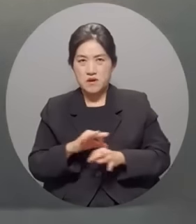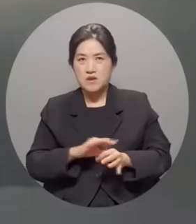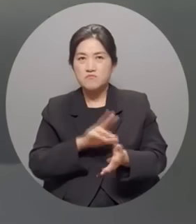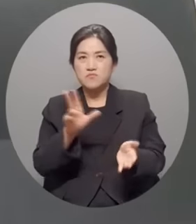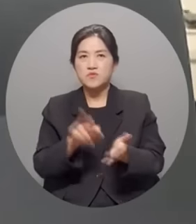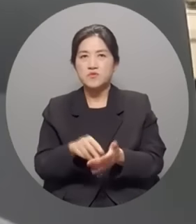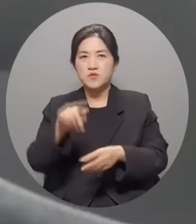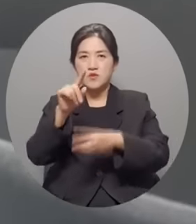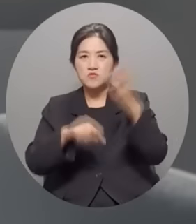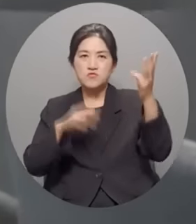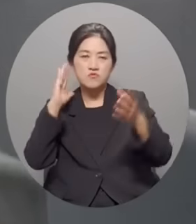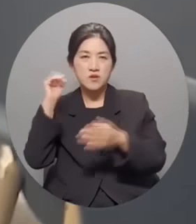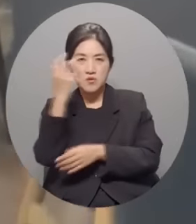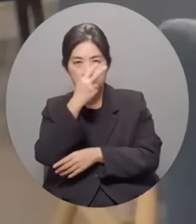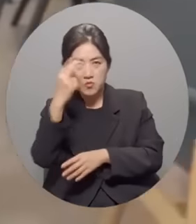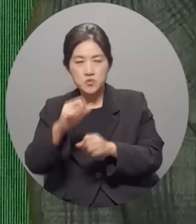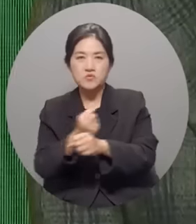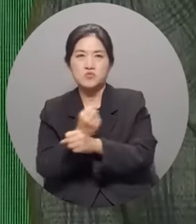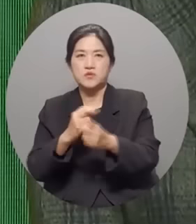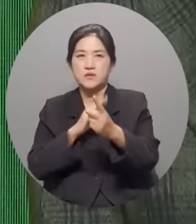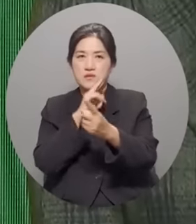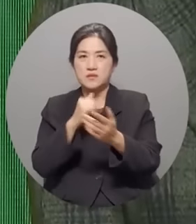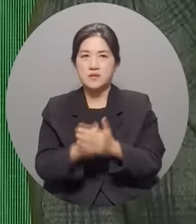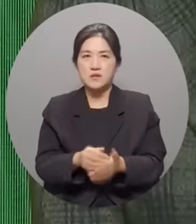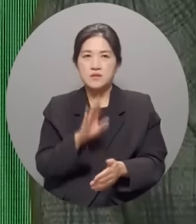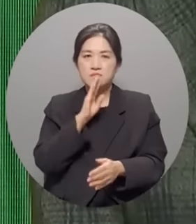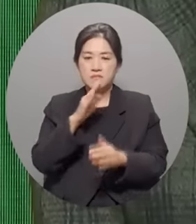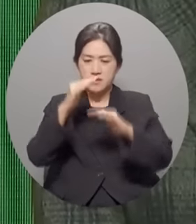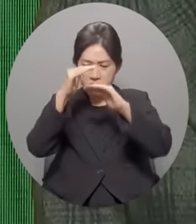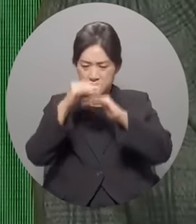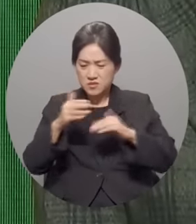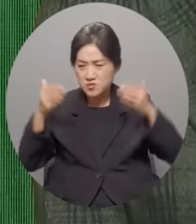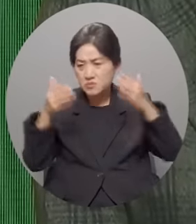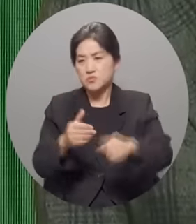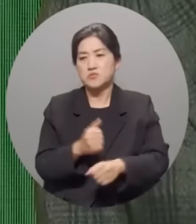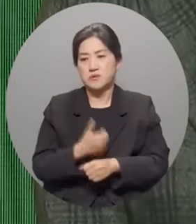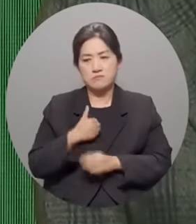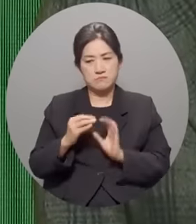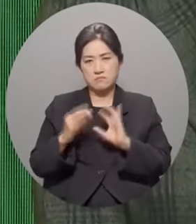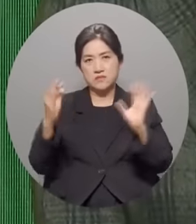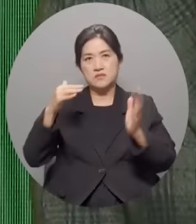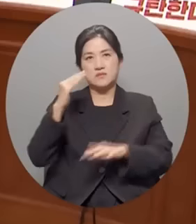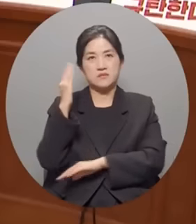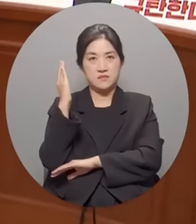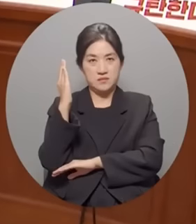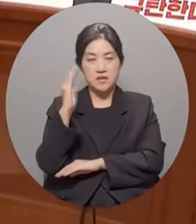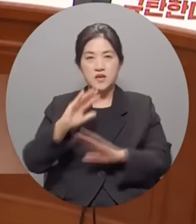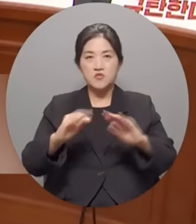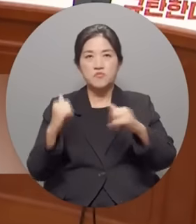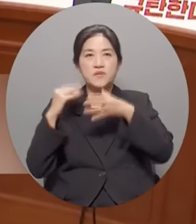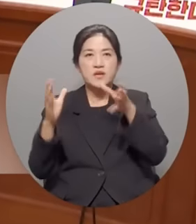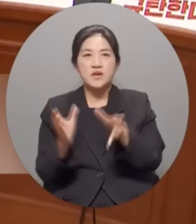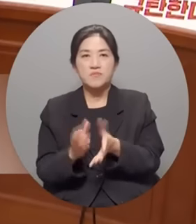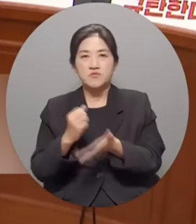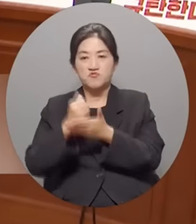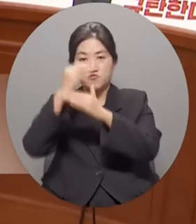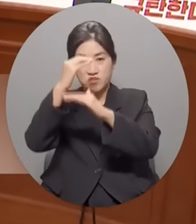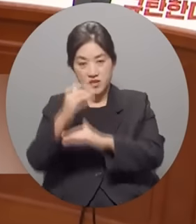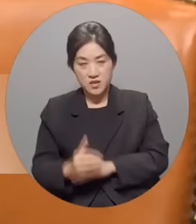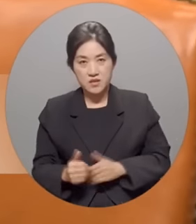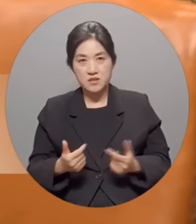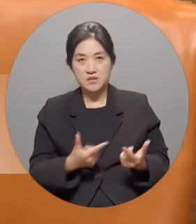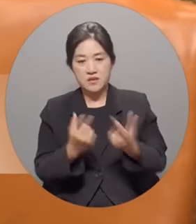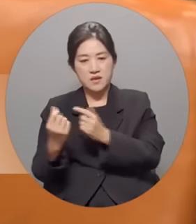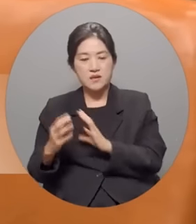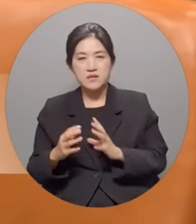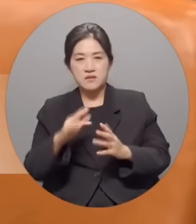대선 여론조사 조작 의혹이다 본질에 집중하라며 즉각 대응한 겁니다 국민의 임은 강시 주장에 대해 집단적